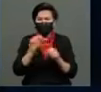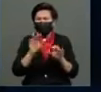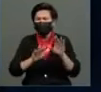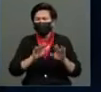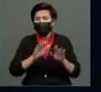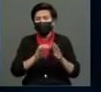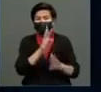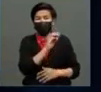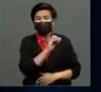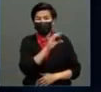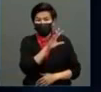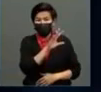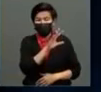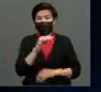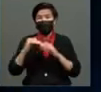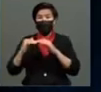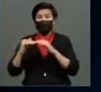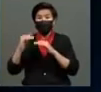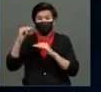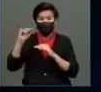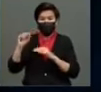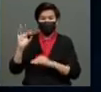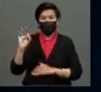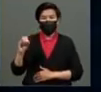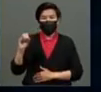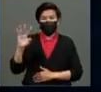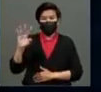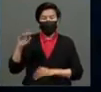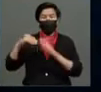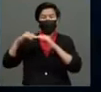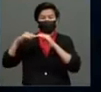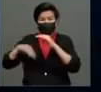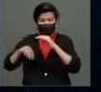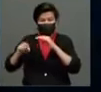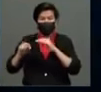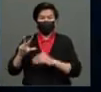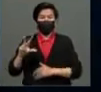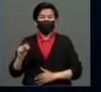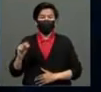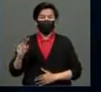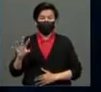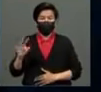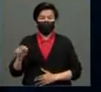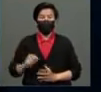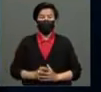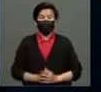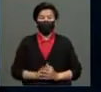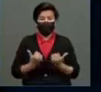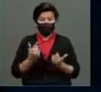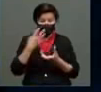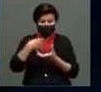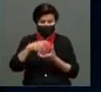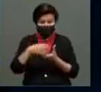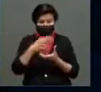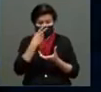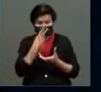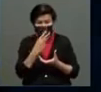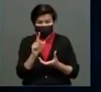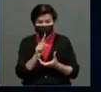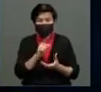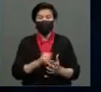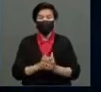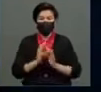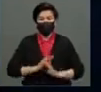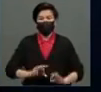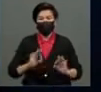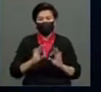ครับสูงสุดถึง94นะครับต่ำสุดคือ34แล้วก็ในรายละเอียดปัจจัยเสี่ยงก็คือยังเป็นโรค